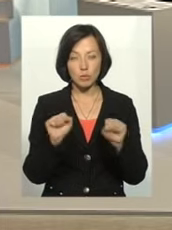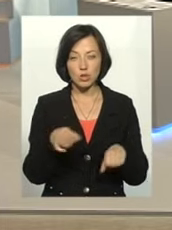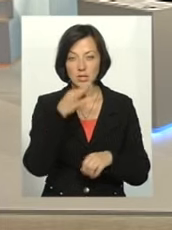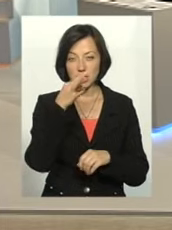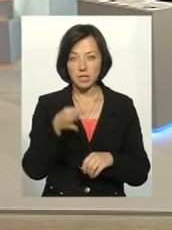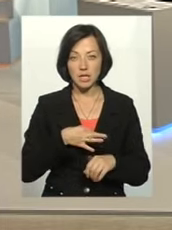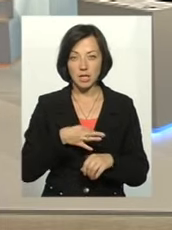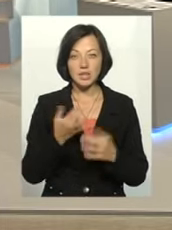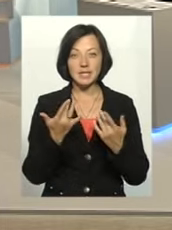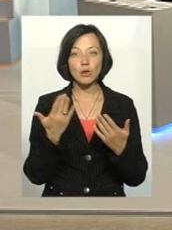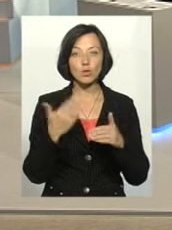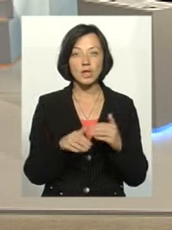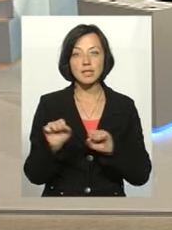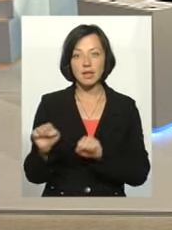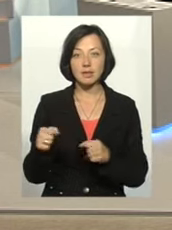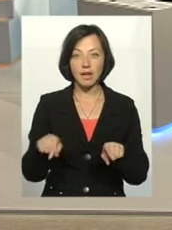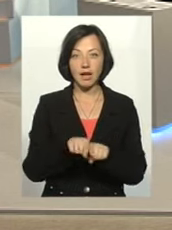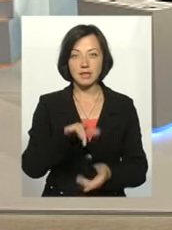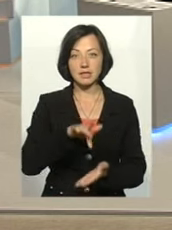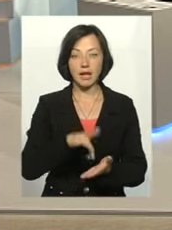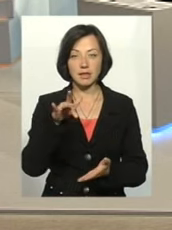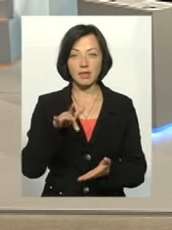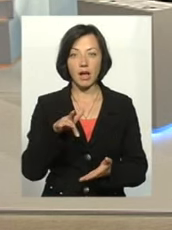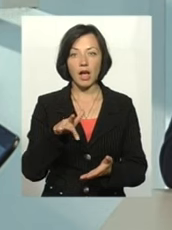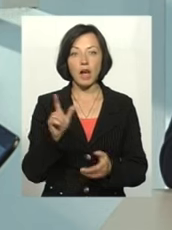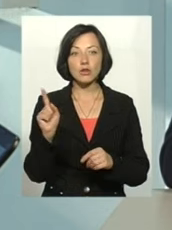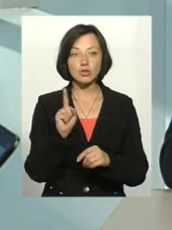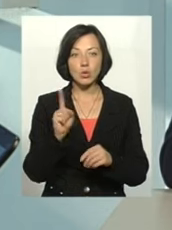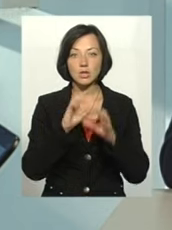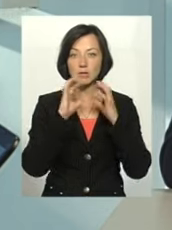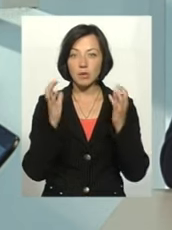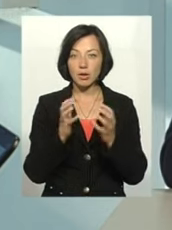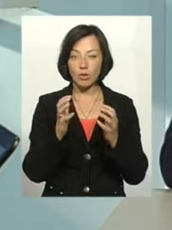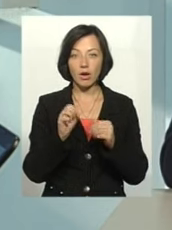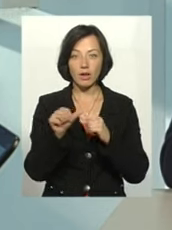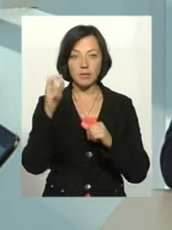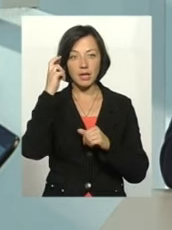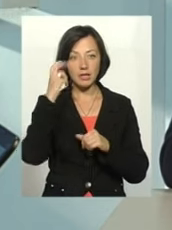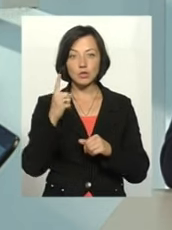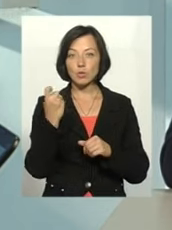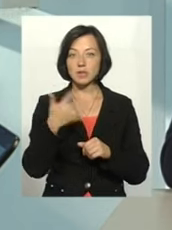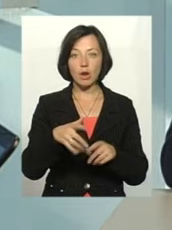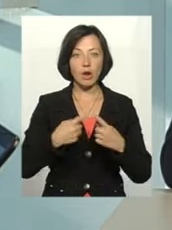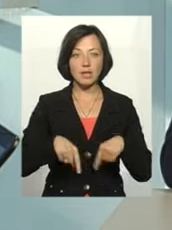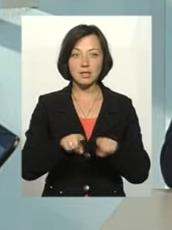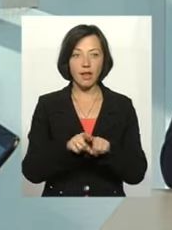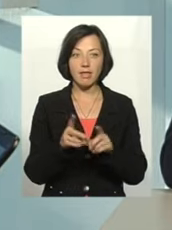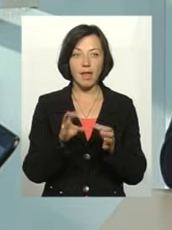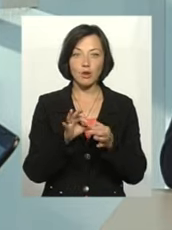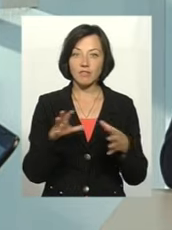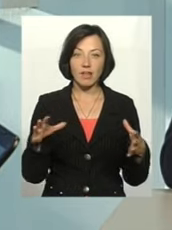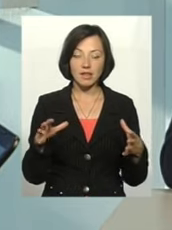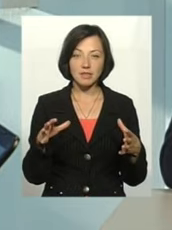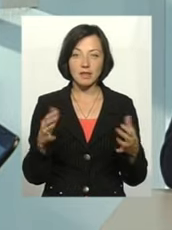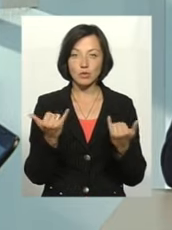сказати? Скільки вже захищено таких центрів? Ну, я скажу, що те, що збереглося... Окрім столиці. 150 організацій, вони не розвалилися на